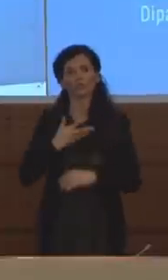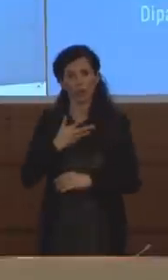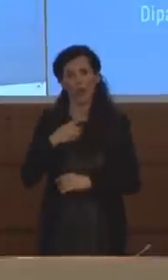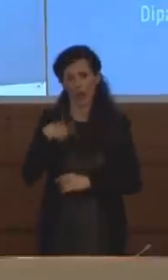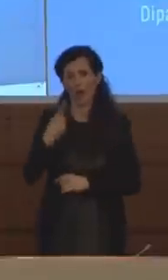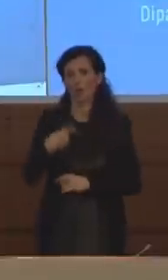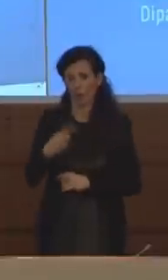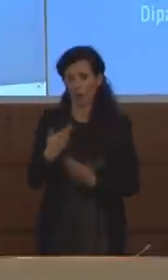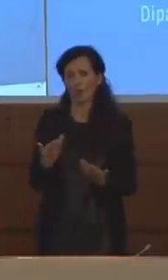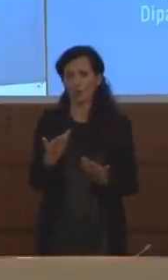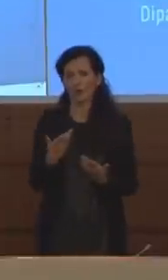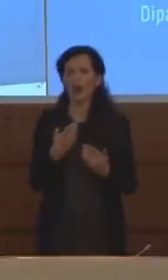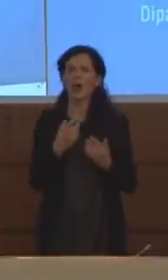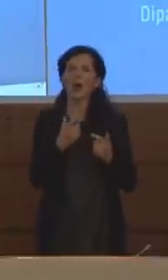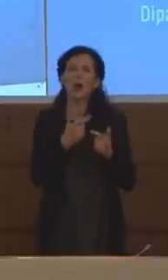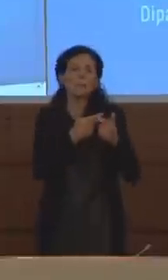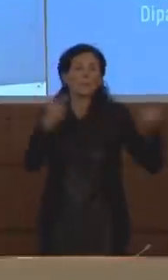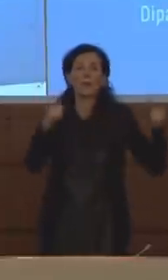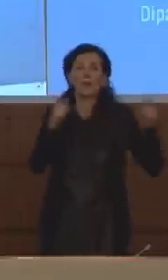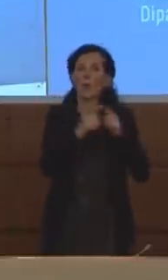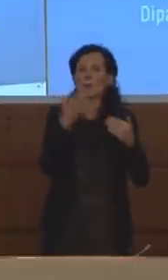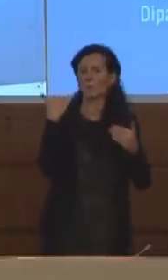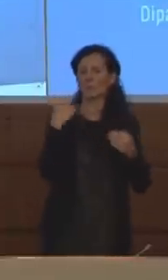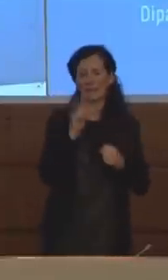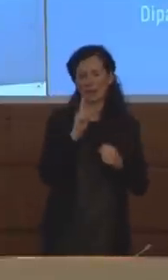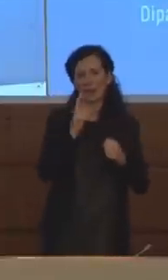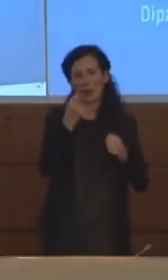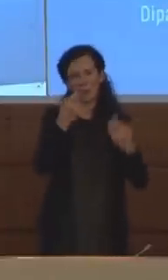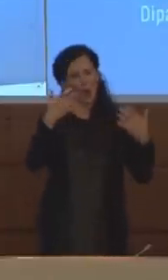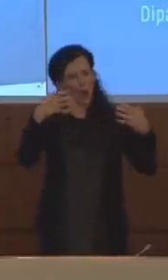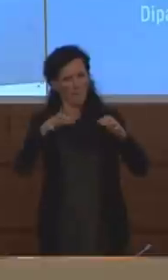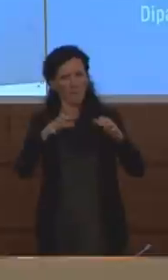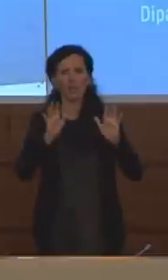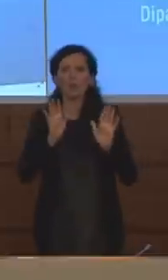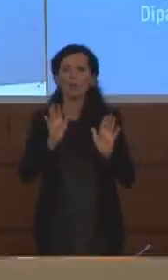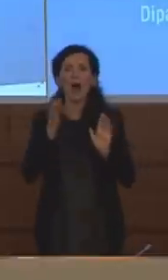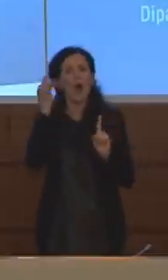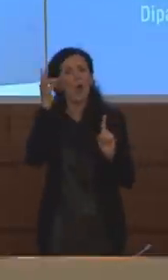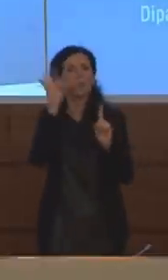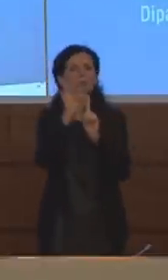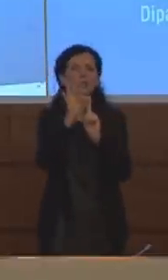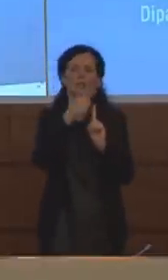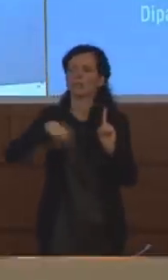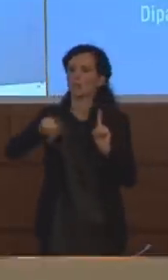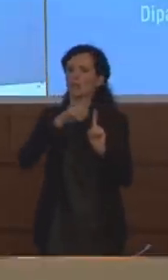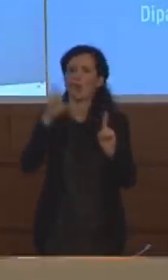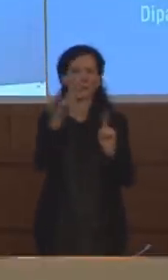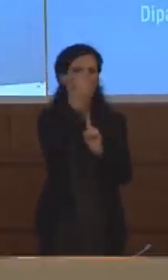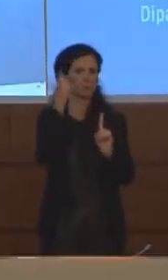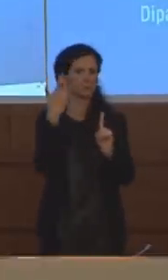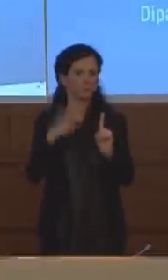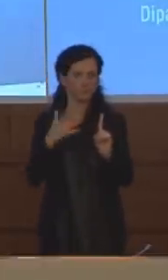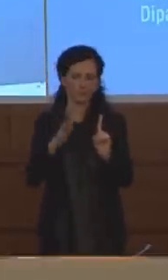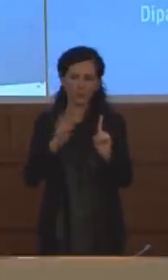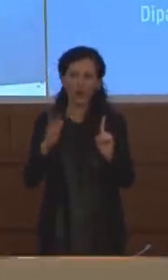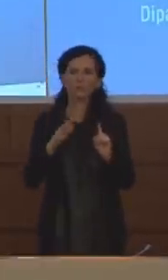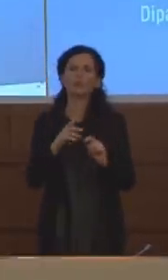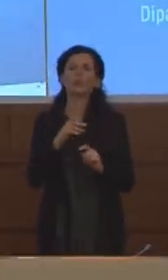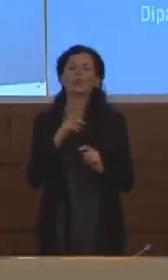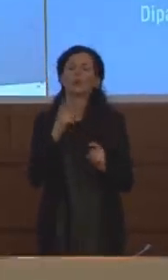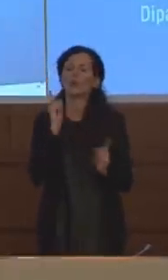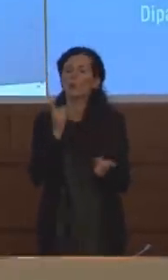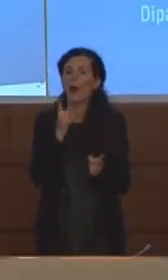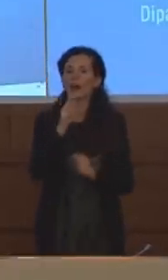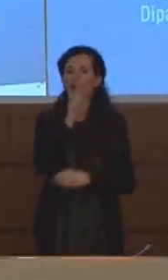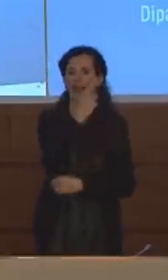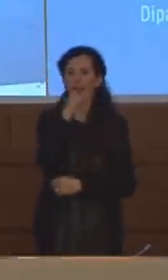anche se con intensità diverse abbiamo raggiunto un obiettivo importante che è quello di portare a 0 sotto uno